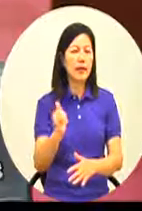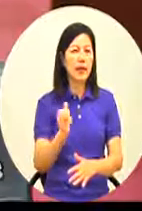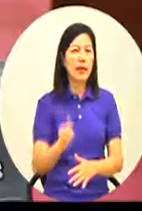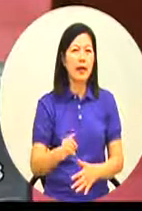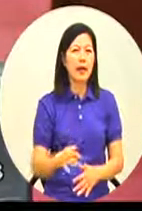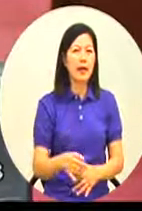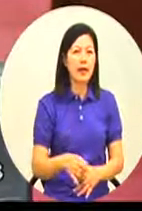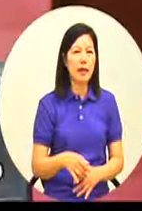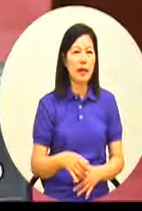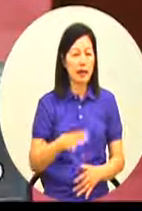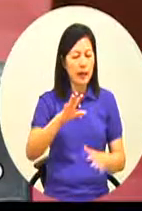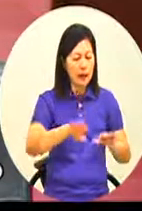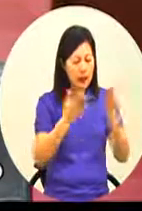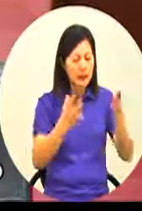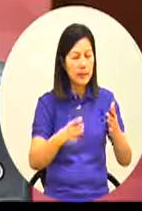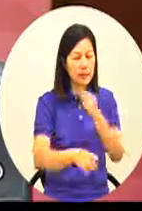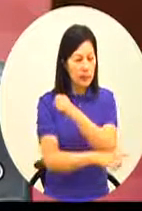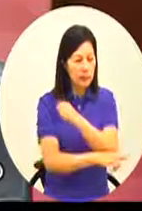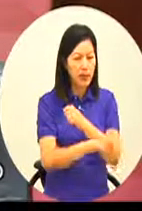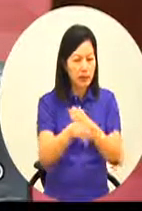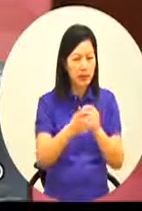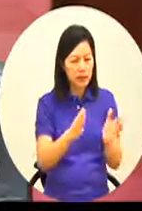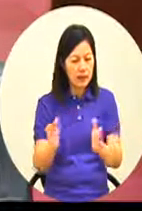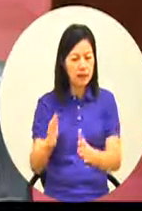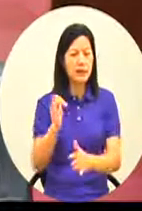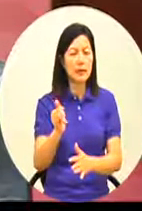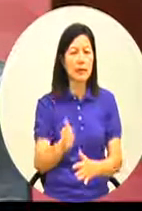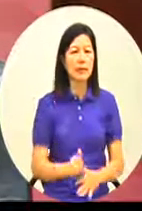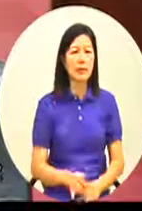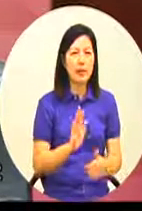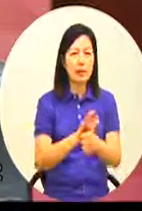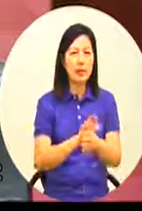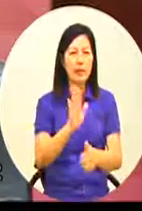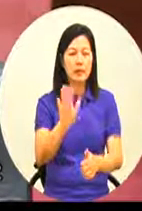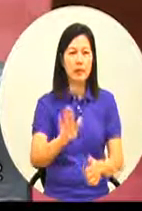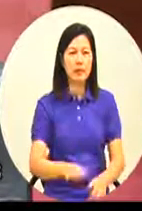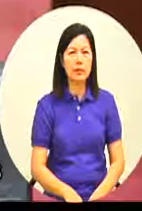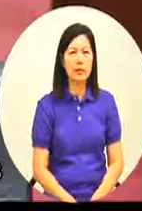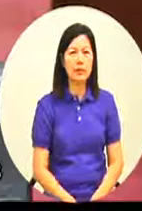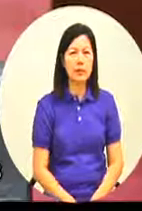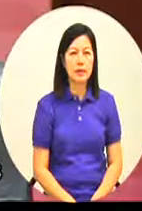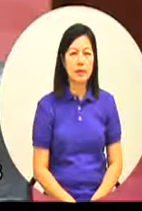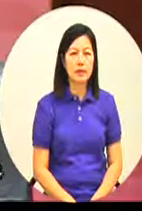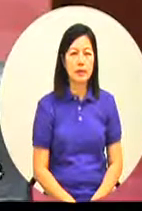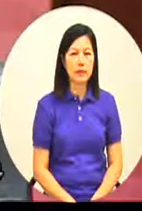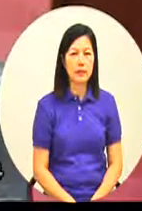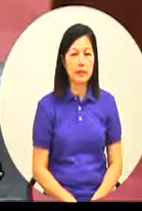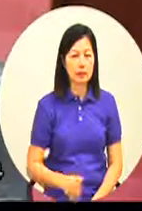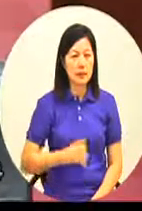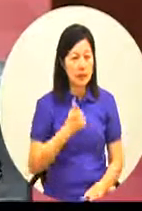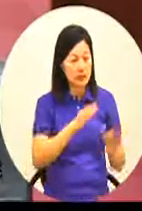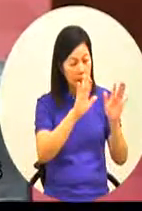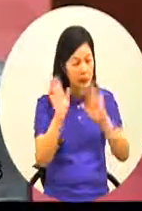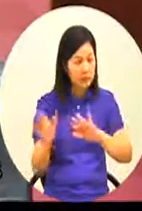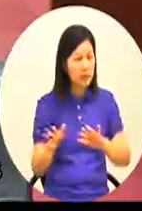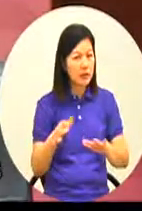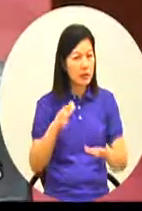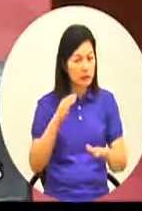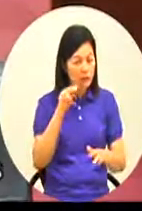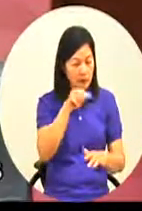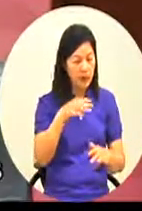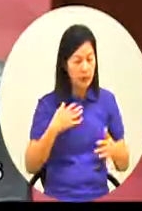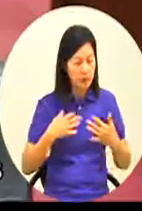央伊啊，到三公，对不对？吼。当然，董主任咧有咧讲对不对吼？是讲叙事实啊，你们了解一下嘛吼，啊来再鼓励一